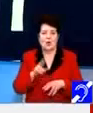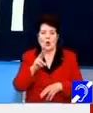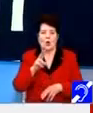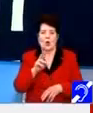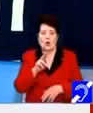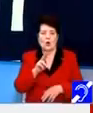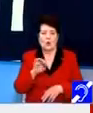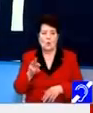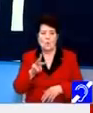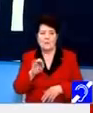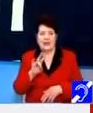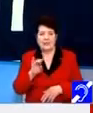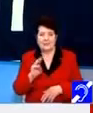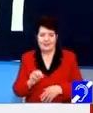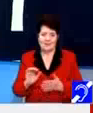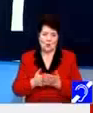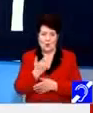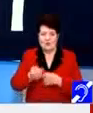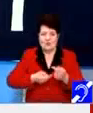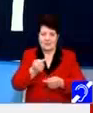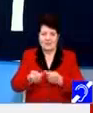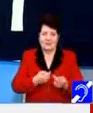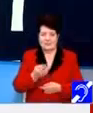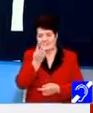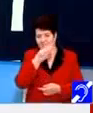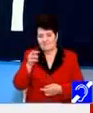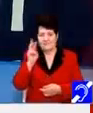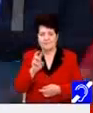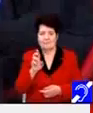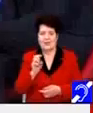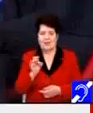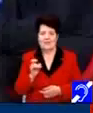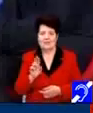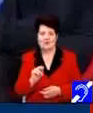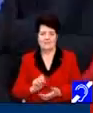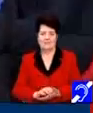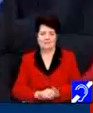câteva zile și vor redefini noua generație a monarhiei britanice.